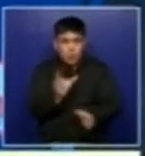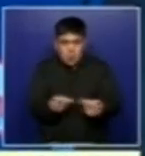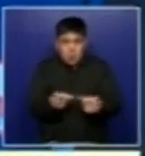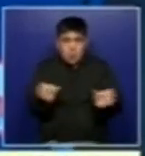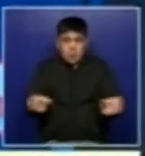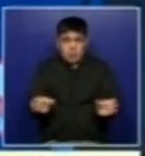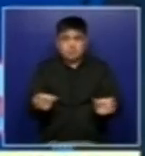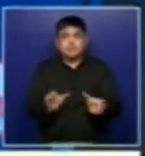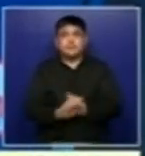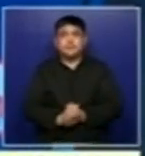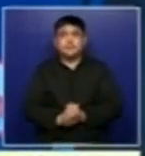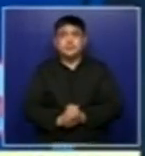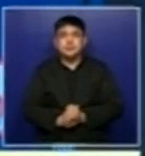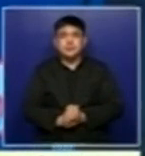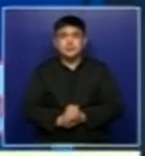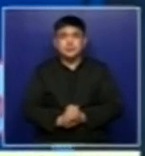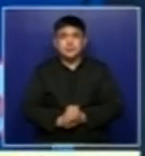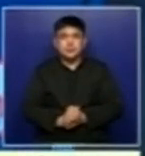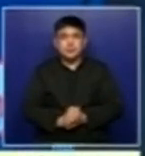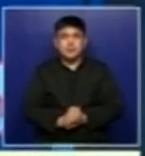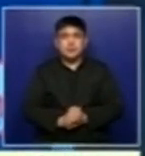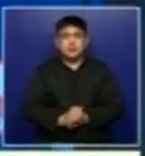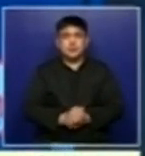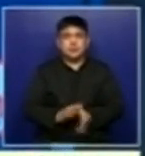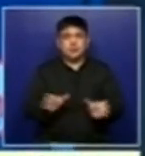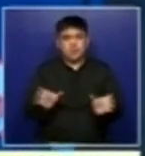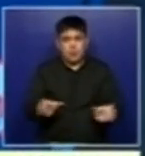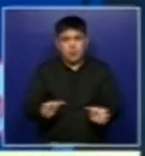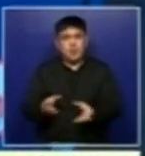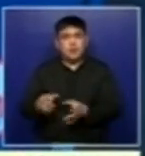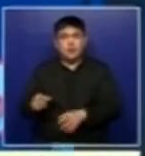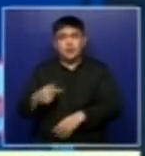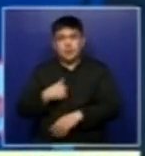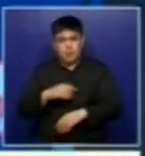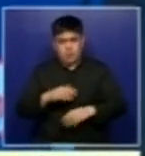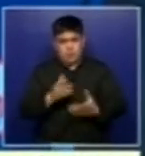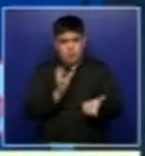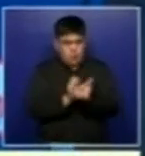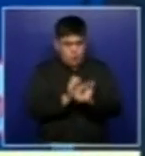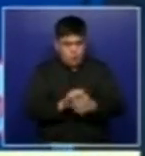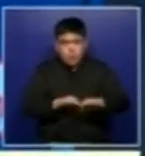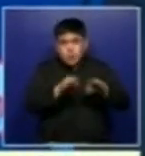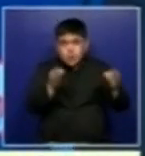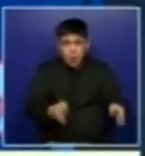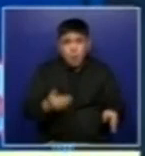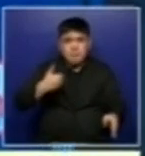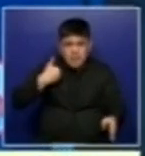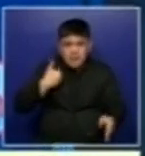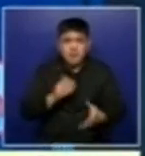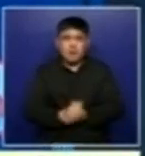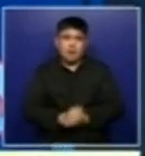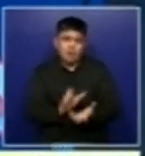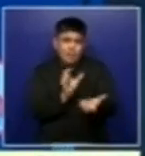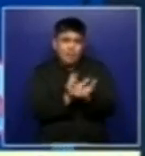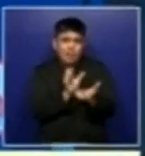ที่บ่อนเฮียตี้นะครับมีทั้งโซน VIP โซนสนามทรายแล้วมีโต๊ะบาคาร่านะครับถือว่าเป็นบ่อนขนาด